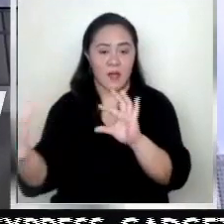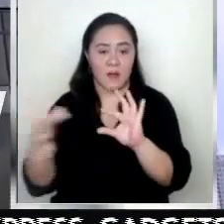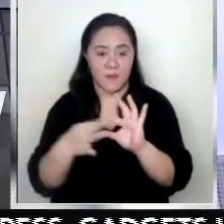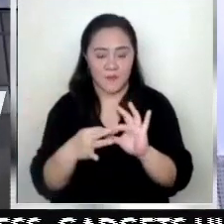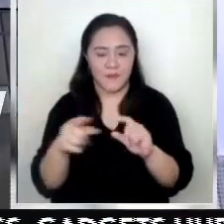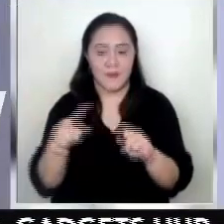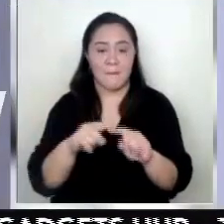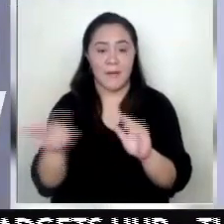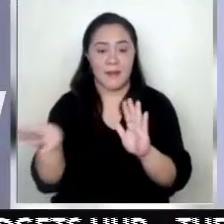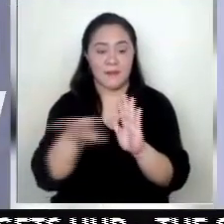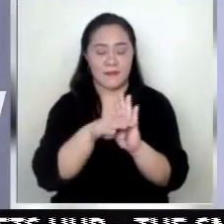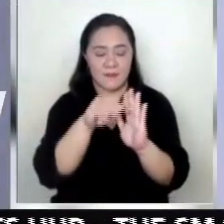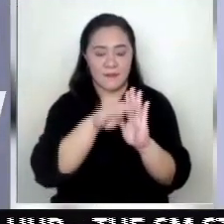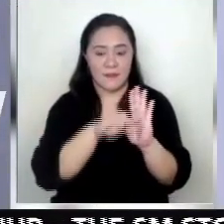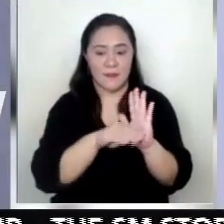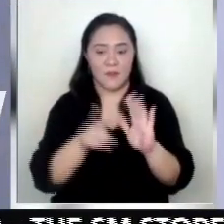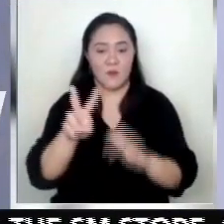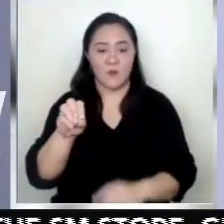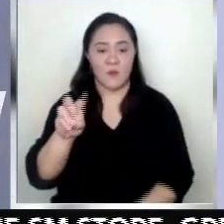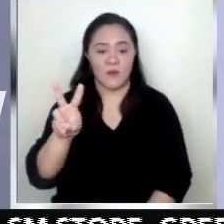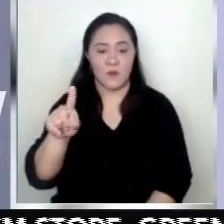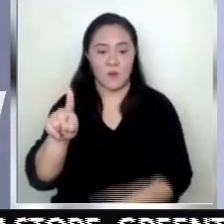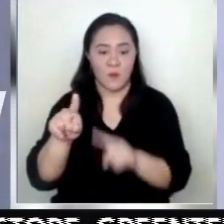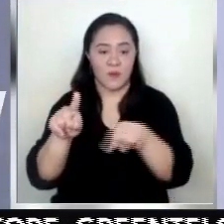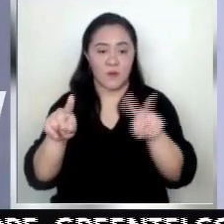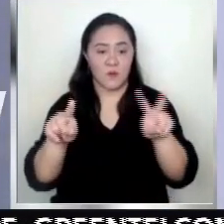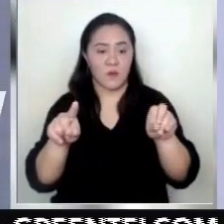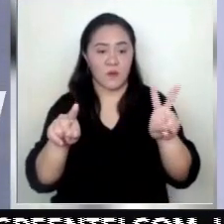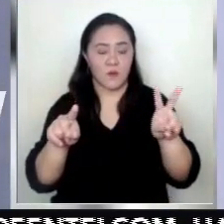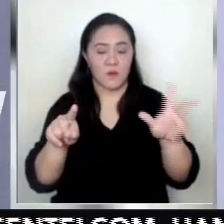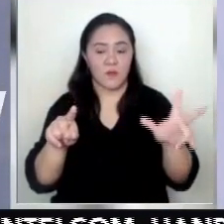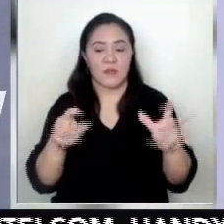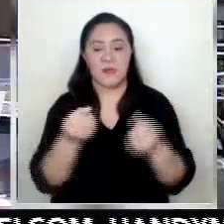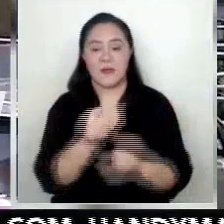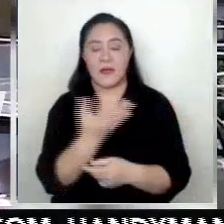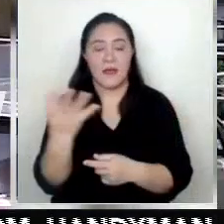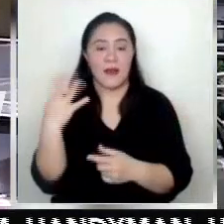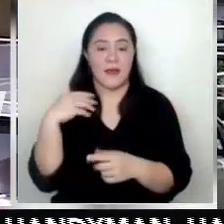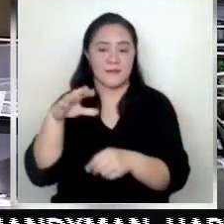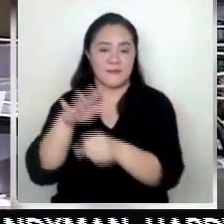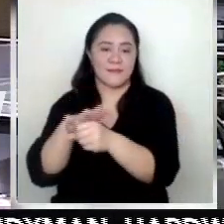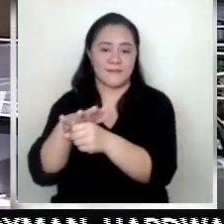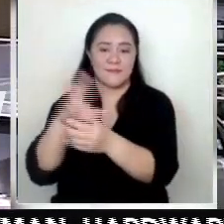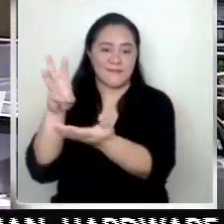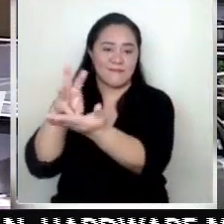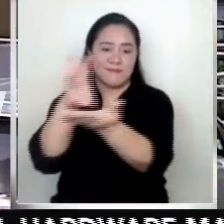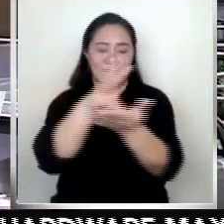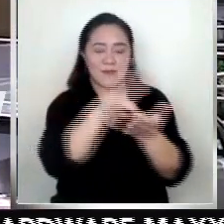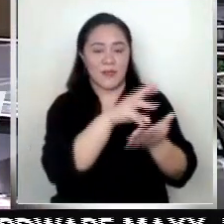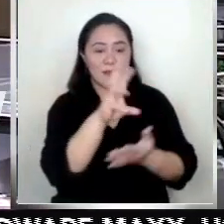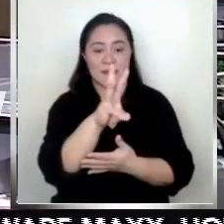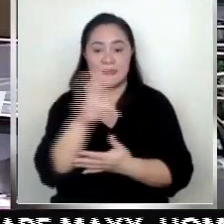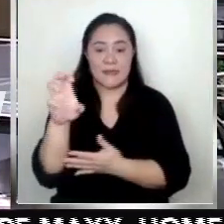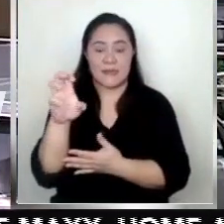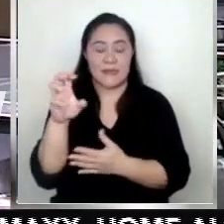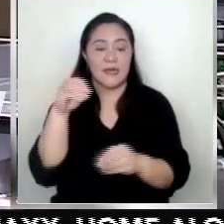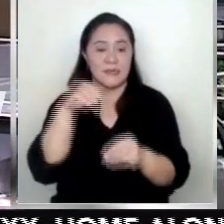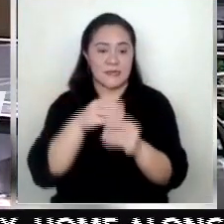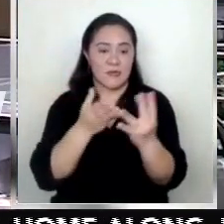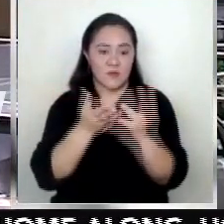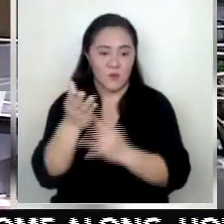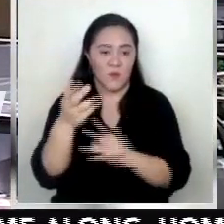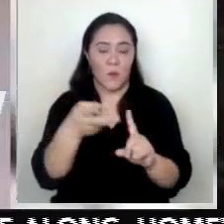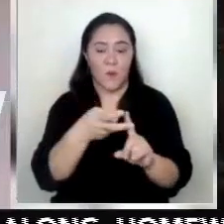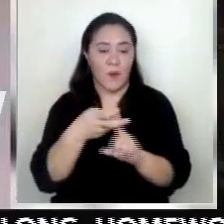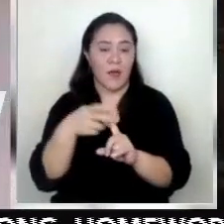2021 hanggang 2023 galing sa 600 na munisipyo sa buong bansa ang nakalag guys sa na-hack nilang database pero bahagi